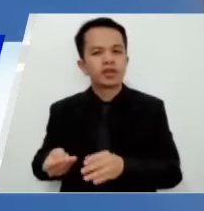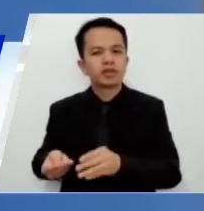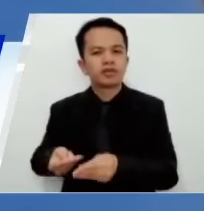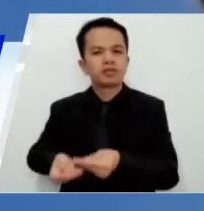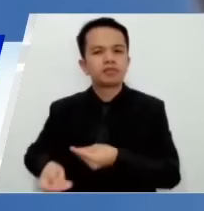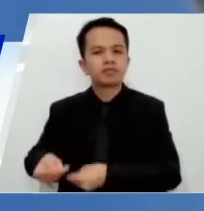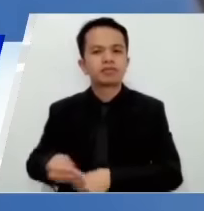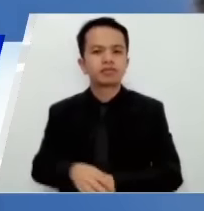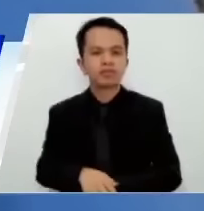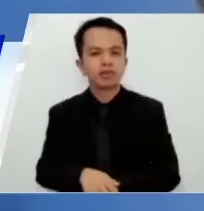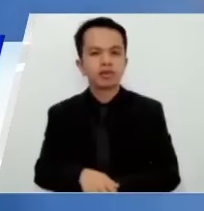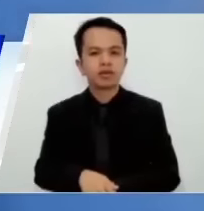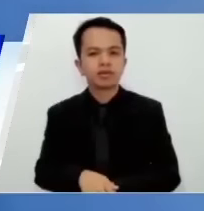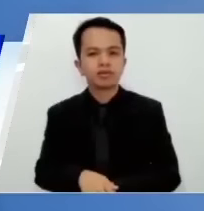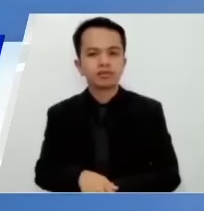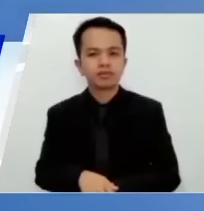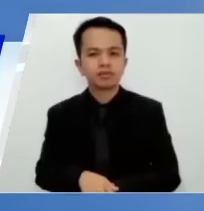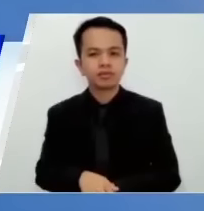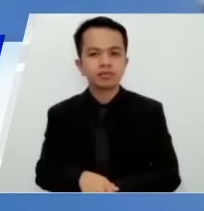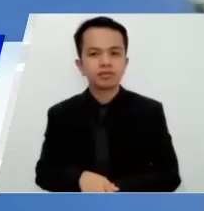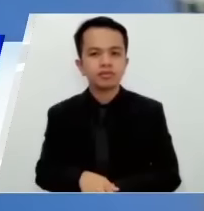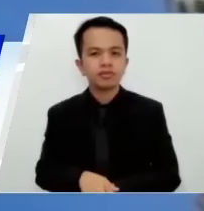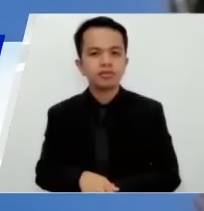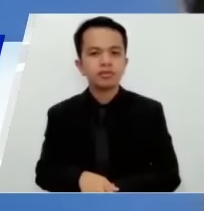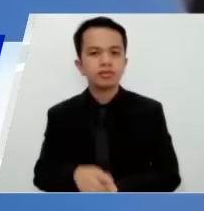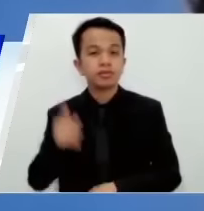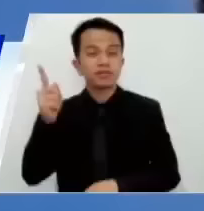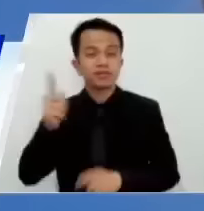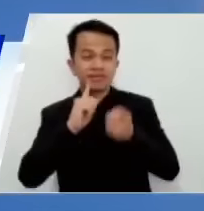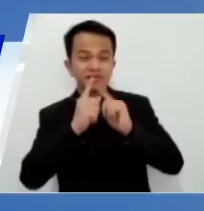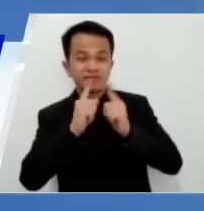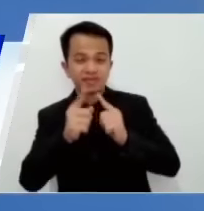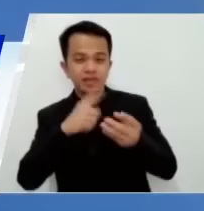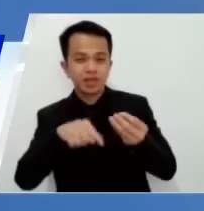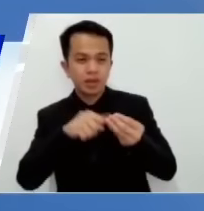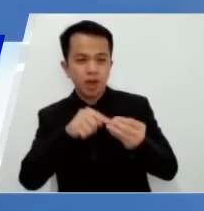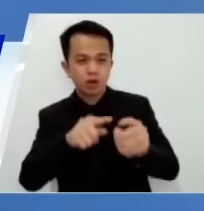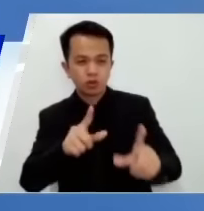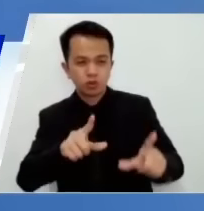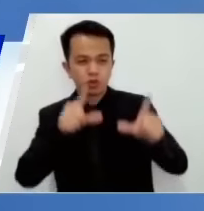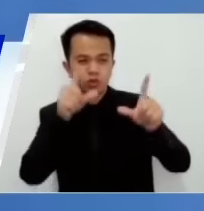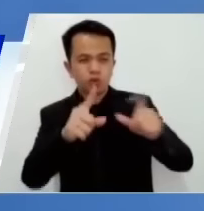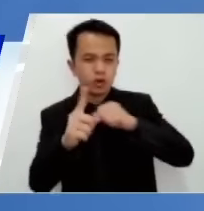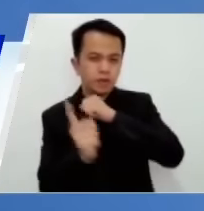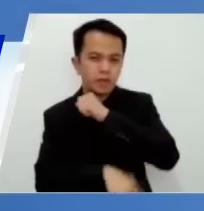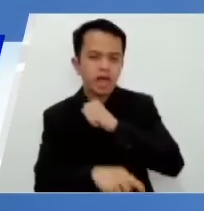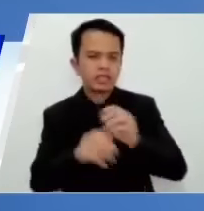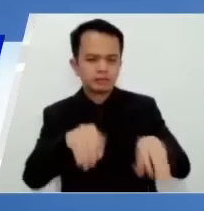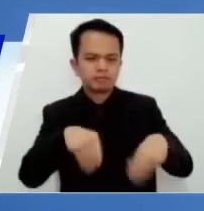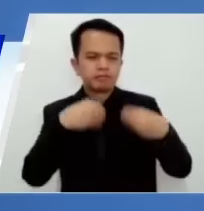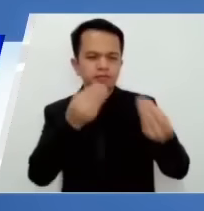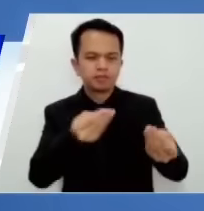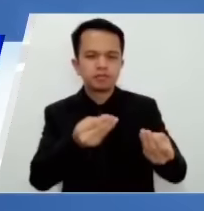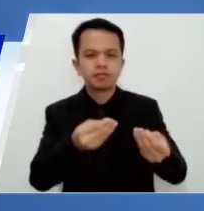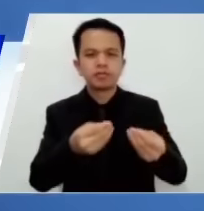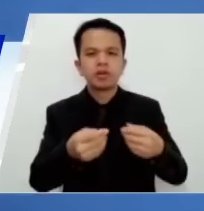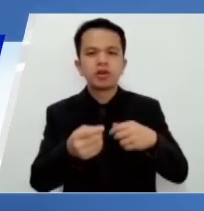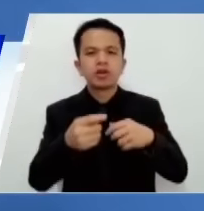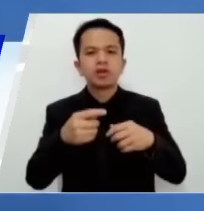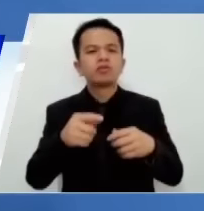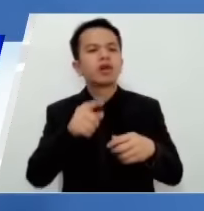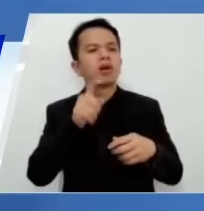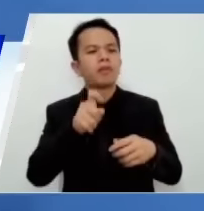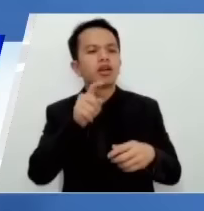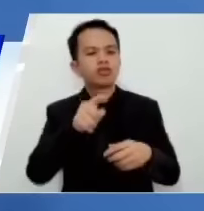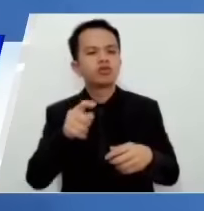do ah hindi sa off Bibigyan ka ng ah tamang pagkakataon para sumagot sa mga ak SAO